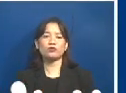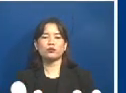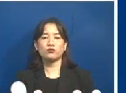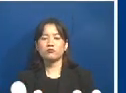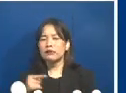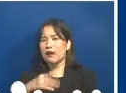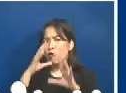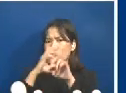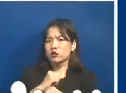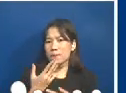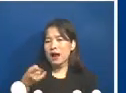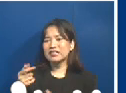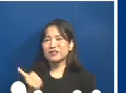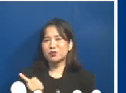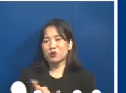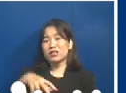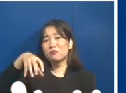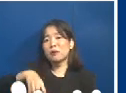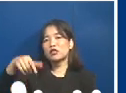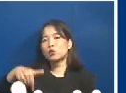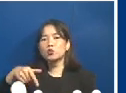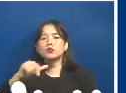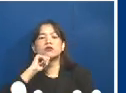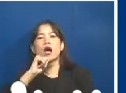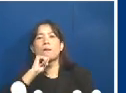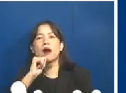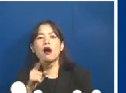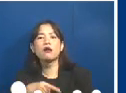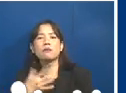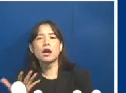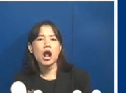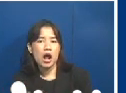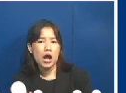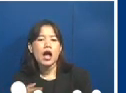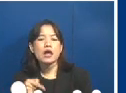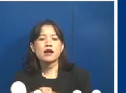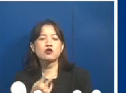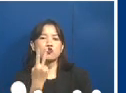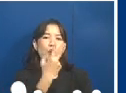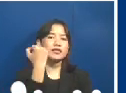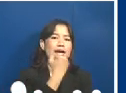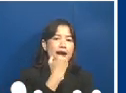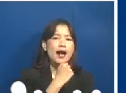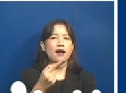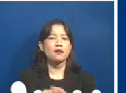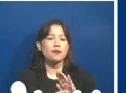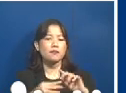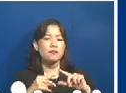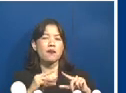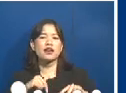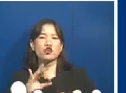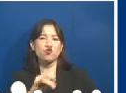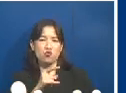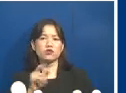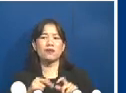siapa saja yang ada di lokasi seperti yang terlihat dalam cuplikan video penganiayaan. Di luar dua tersangka, Mario Dandi dan Shane Lucas. Dan